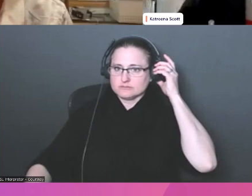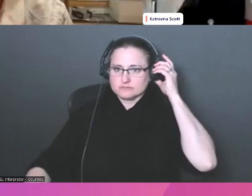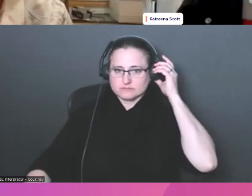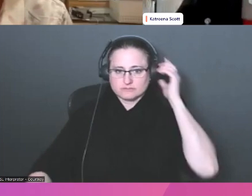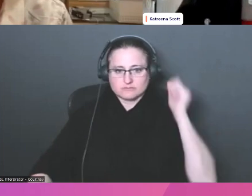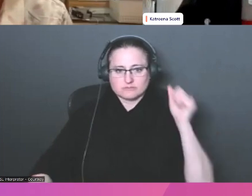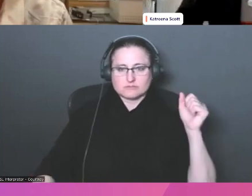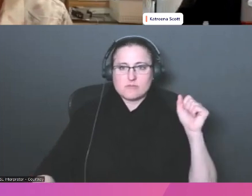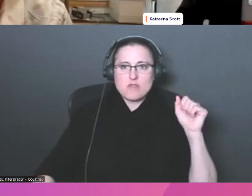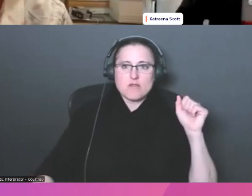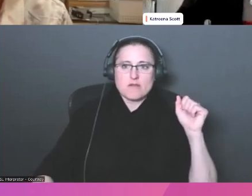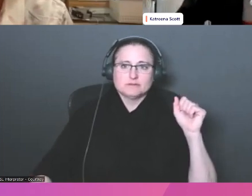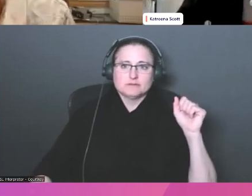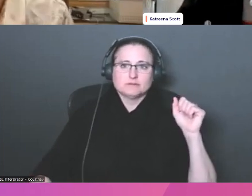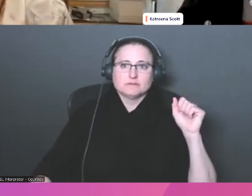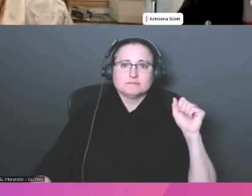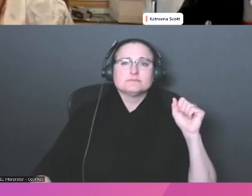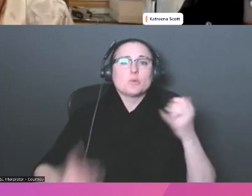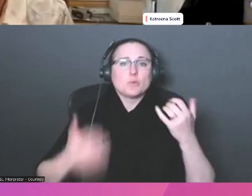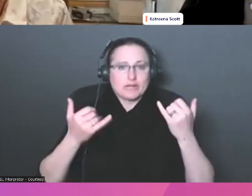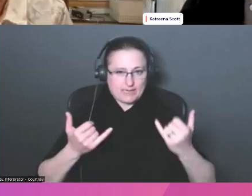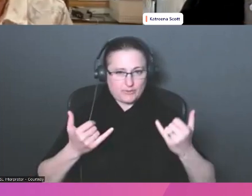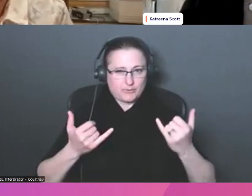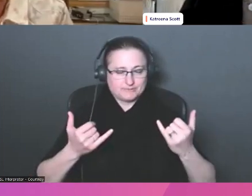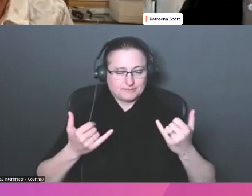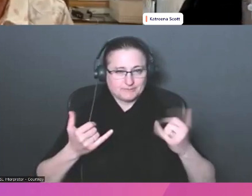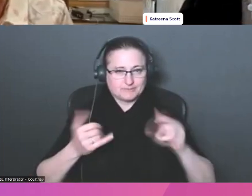appropriés pour toutes. Bon,